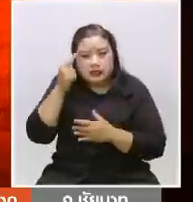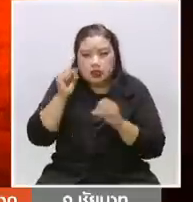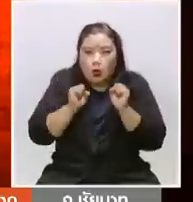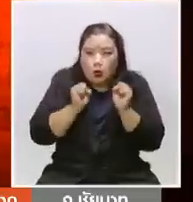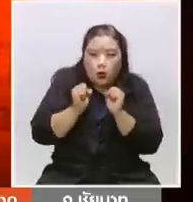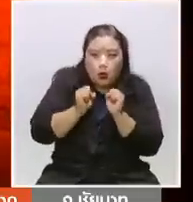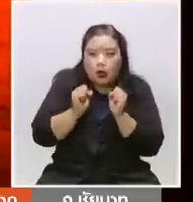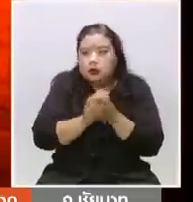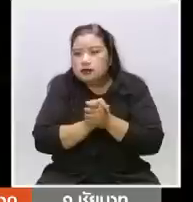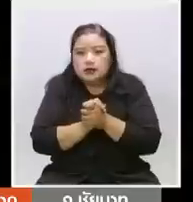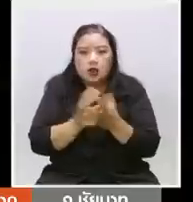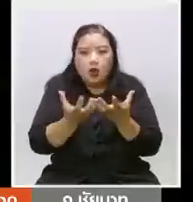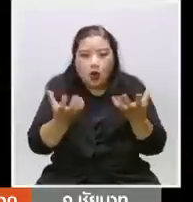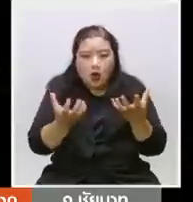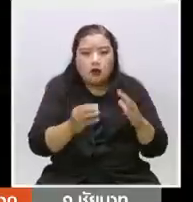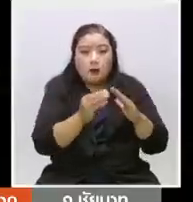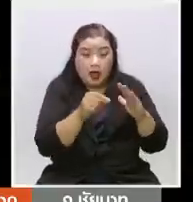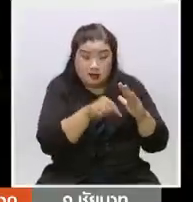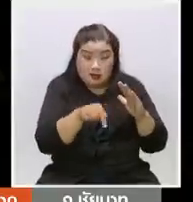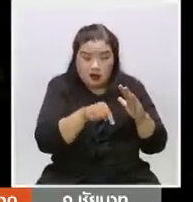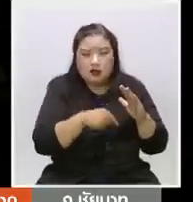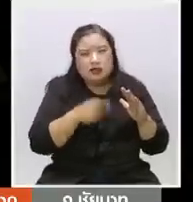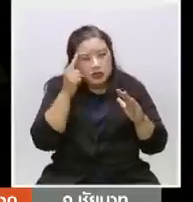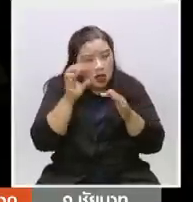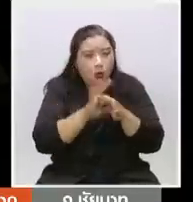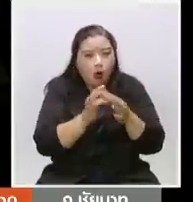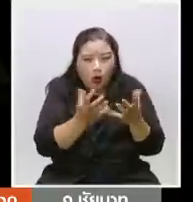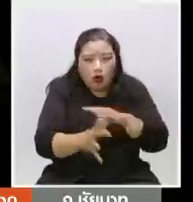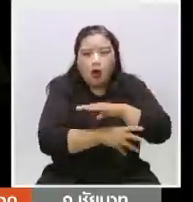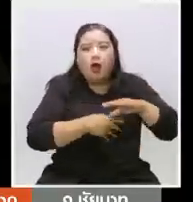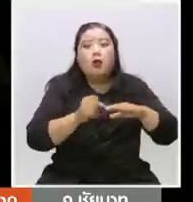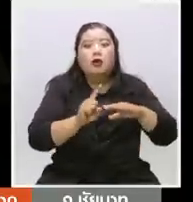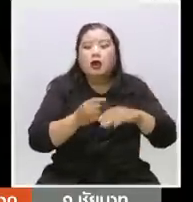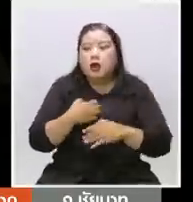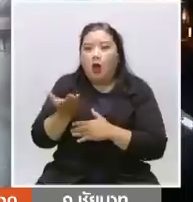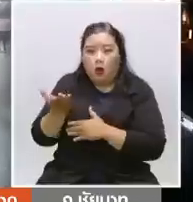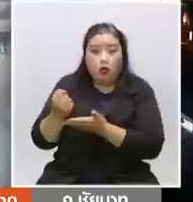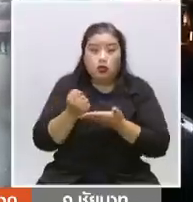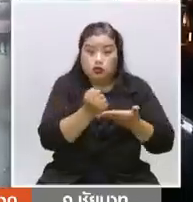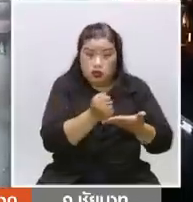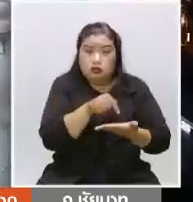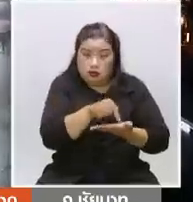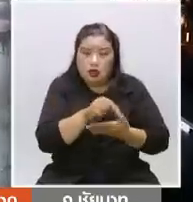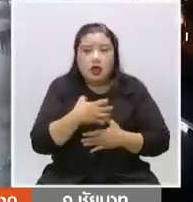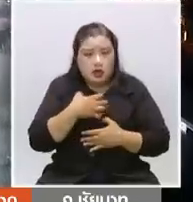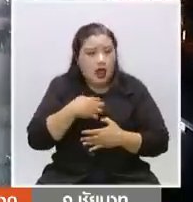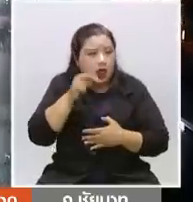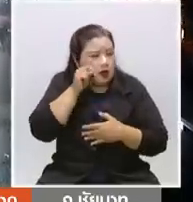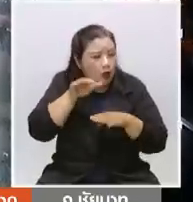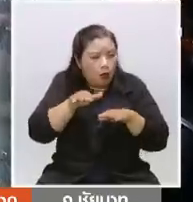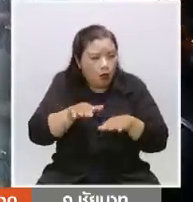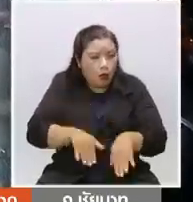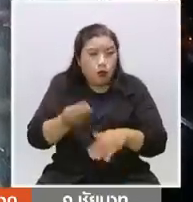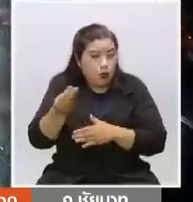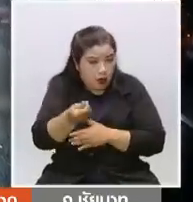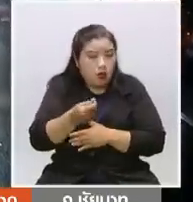กกังวลเรื่องของทรัพย์สินภายในบ้านก็อยากให้หน่วยงานที่เกี่ยวข้องเร่งหามาตรการอยากจะให้น้ำลดเร็วที่สุด